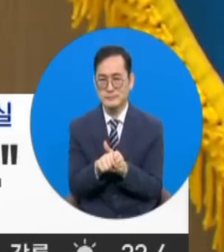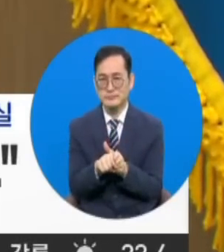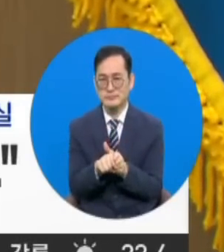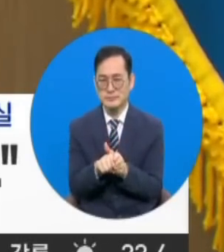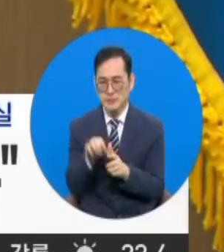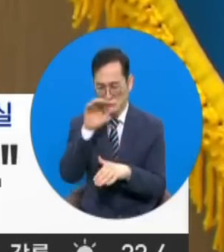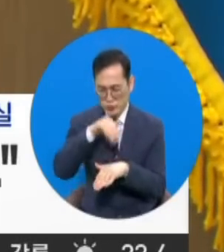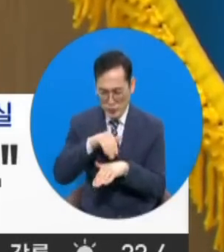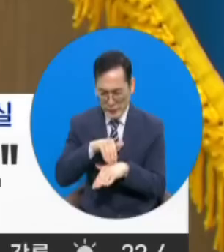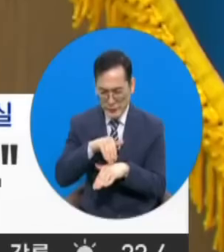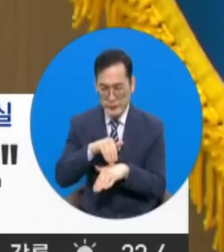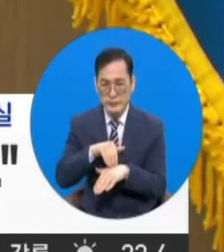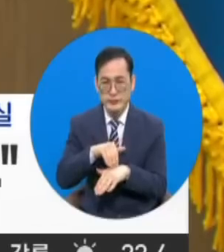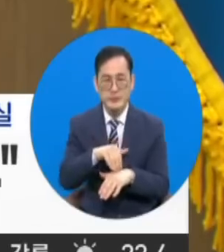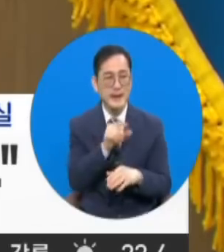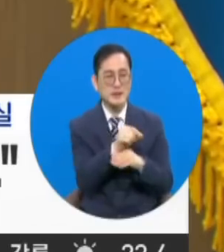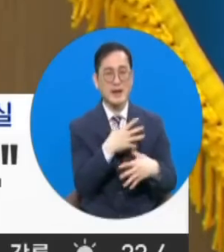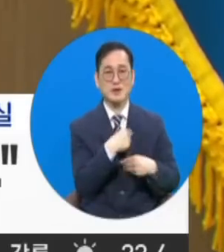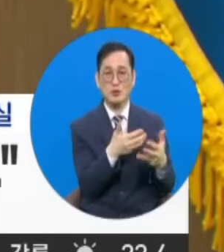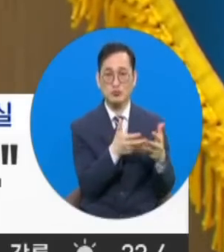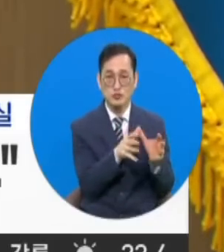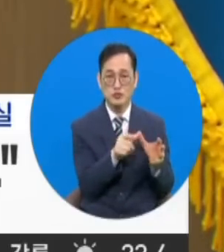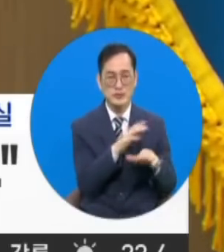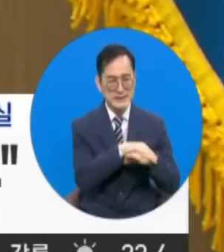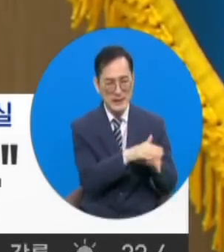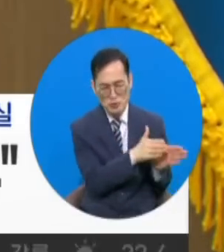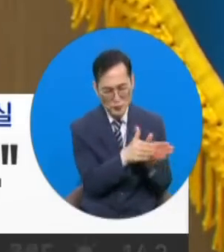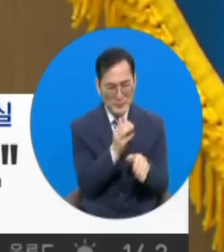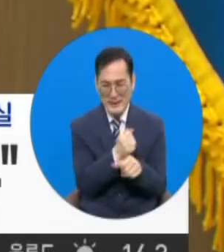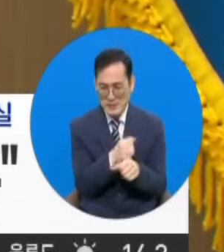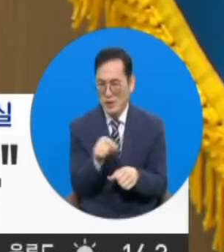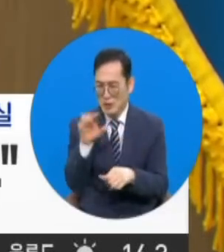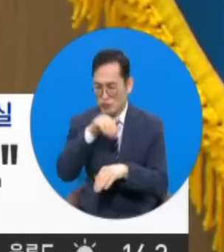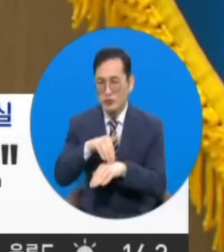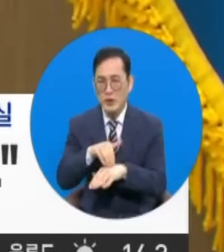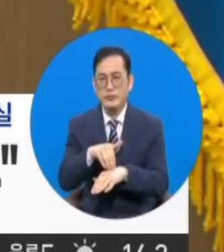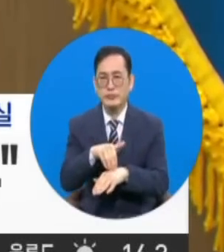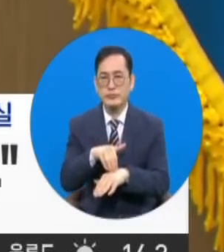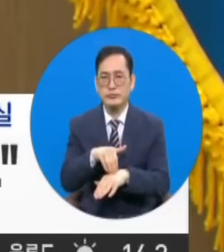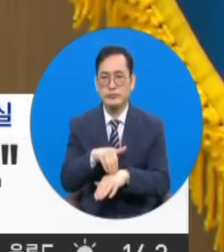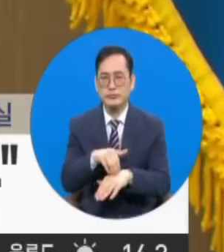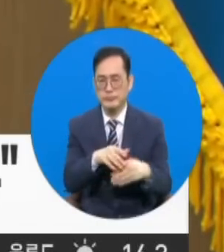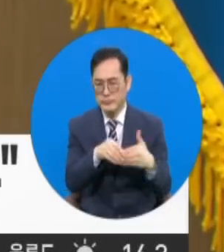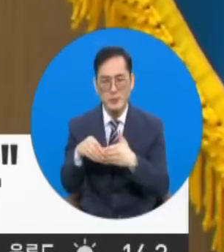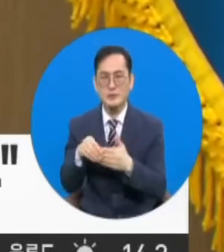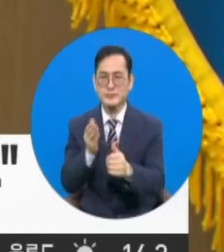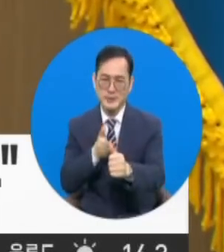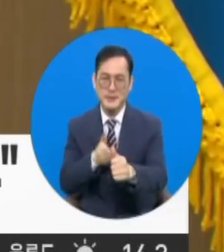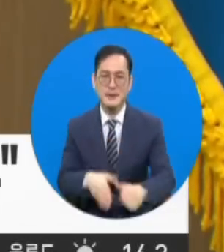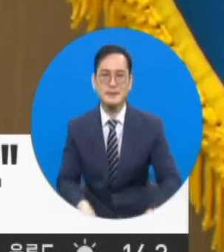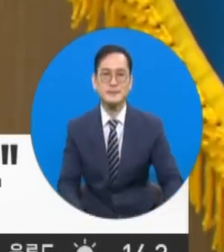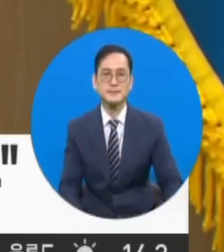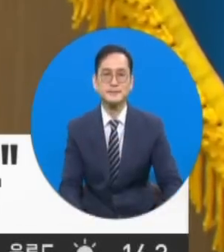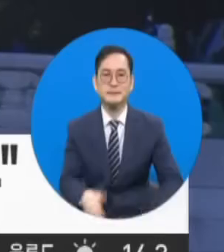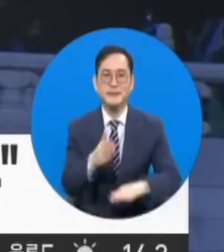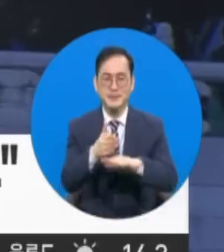있도록 행한부등 관계부처는 세심하게 준비해 주기 바랍니다 감사합니다